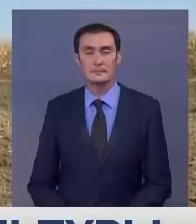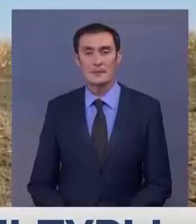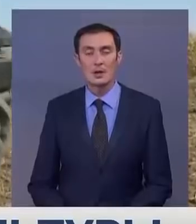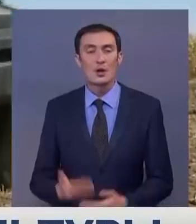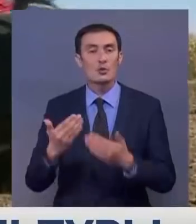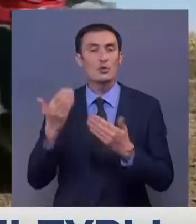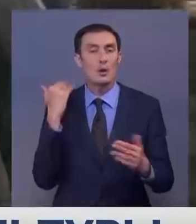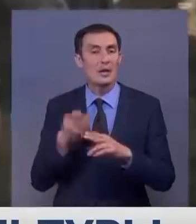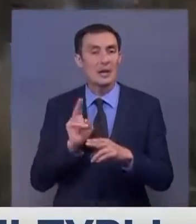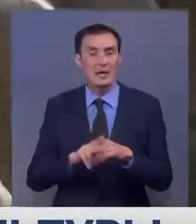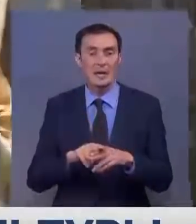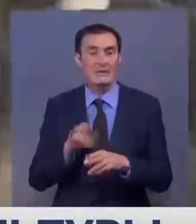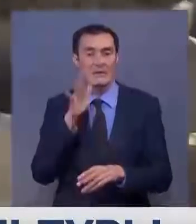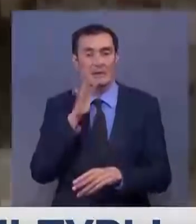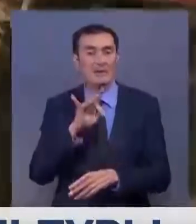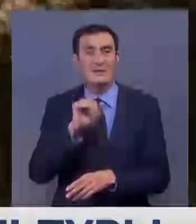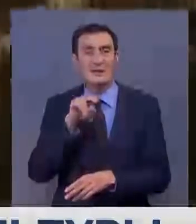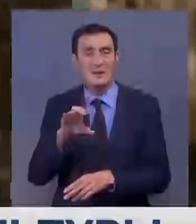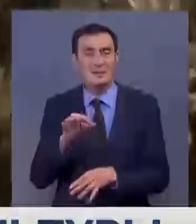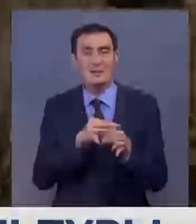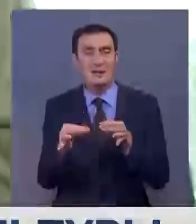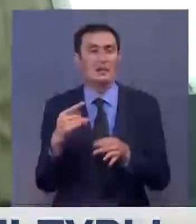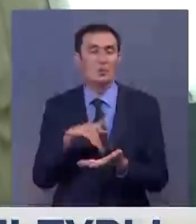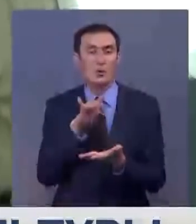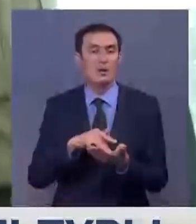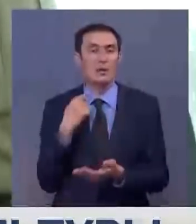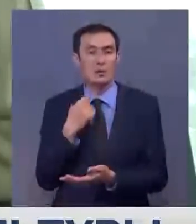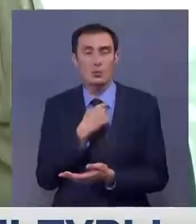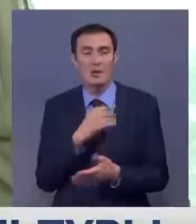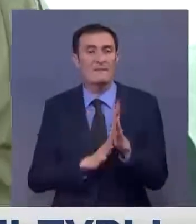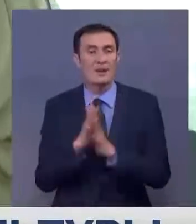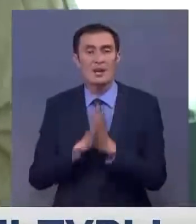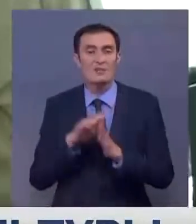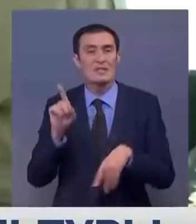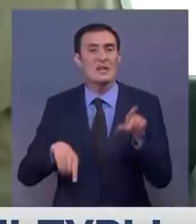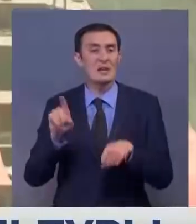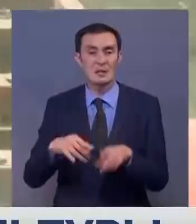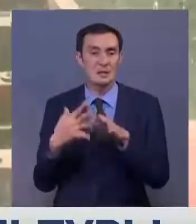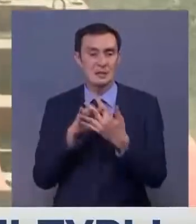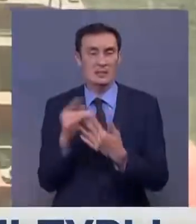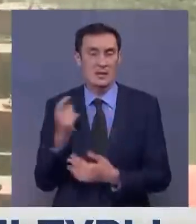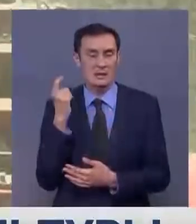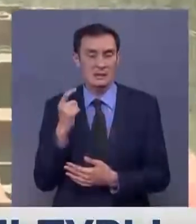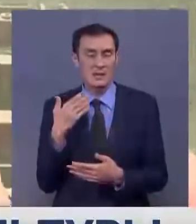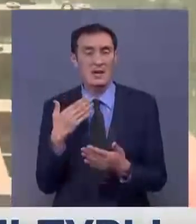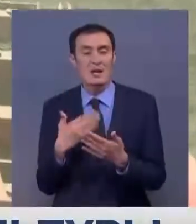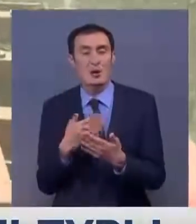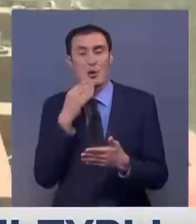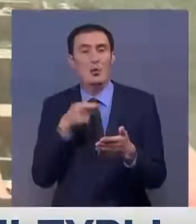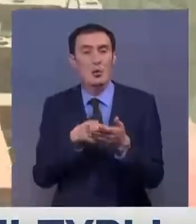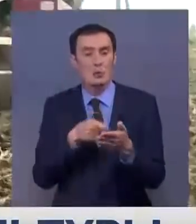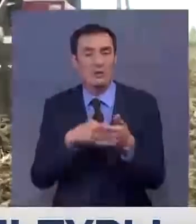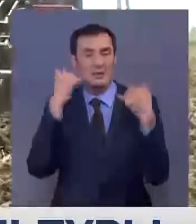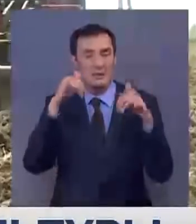До этого времени озимый рапс в окрестностях Талыкургана выращивали лишь некоторые крестьянские хозяйства в качестве корма для